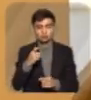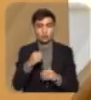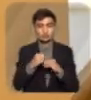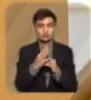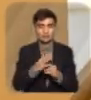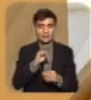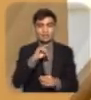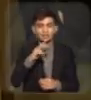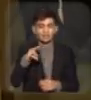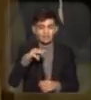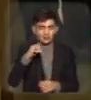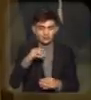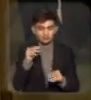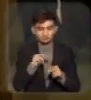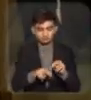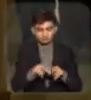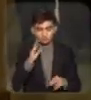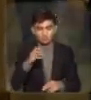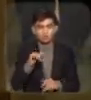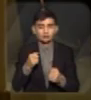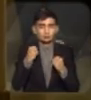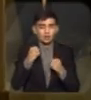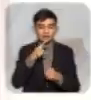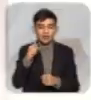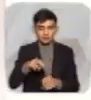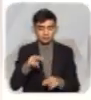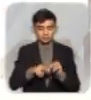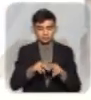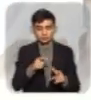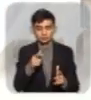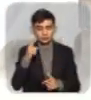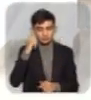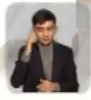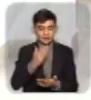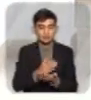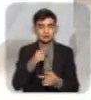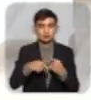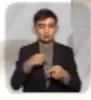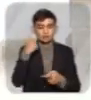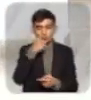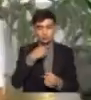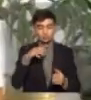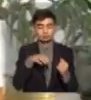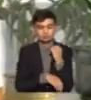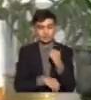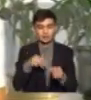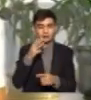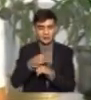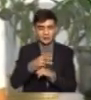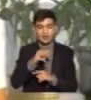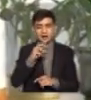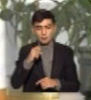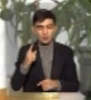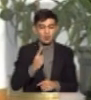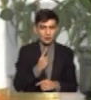700 спортивных залов. Все учебные заведения Казахстана до конца следующего года намерены обеспечить охраной и камерами